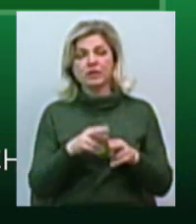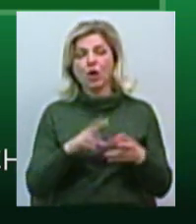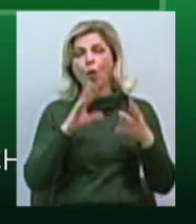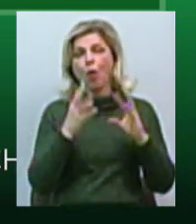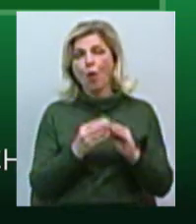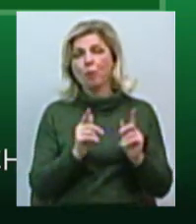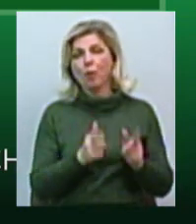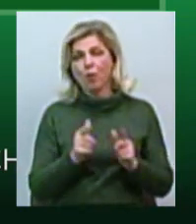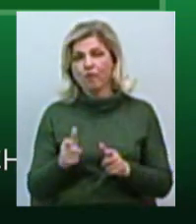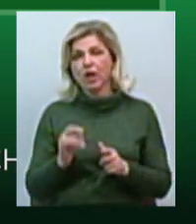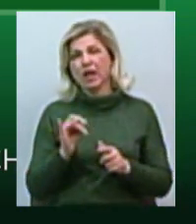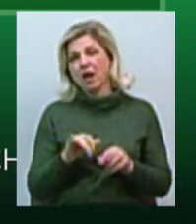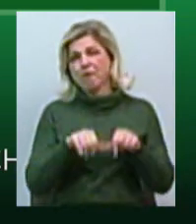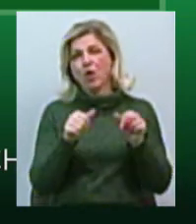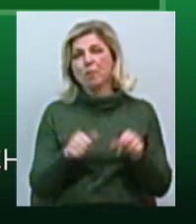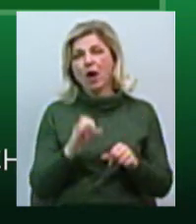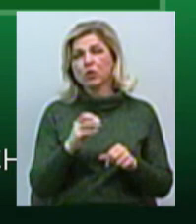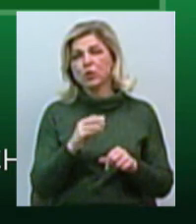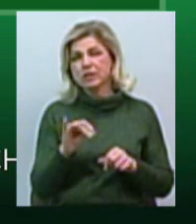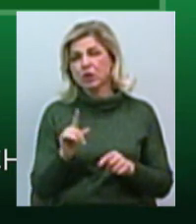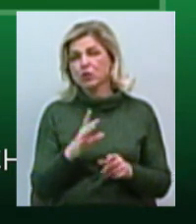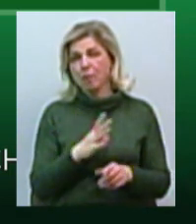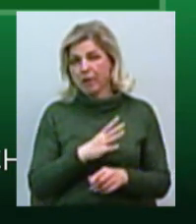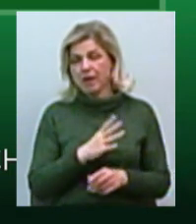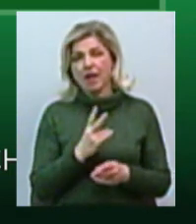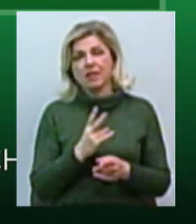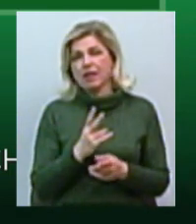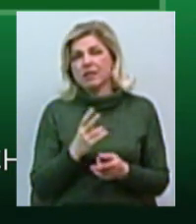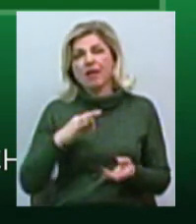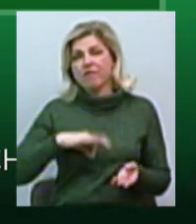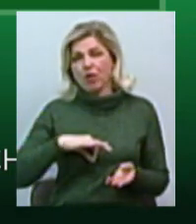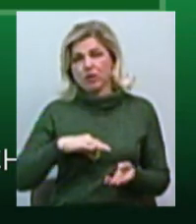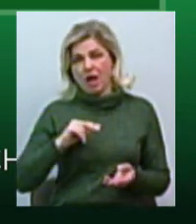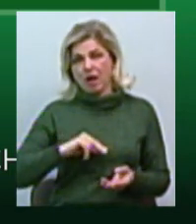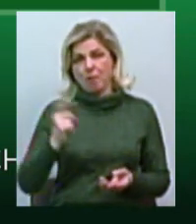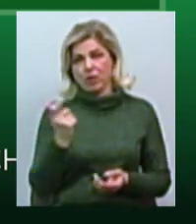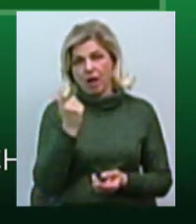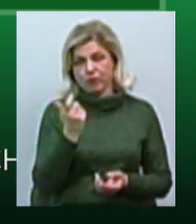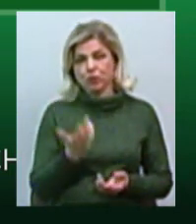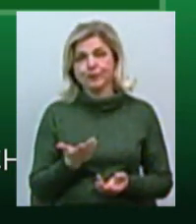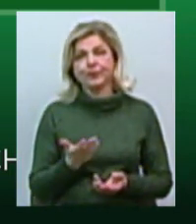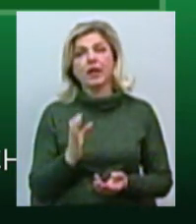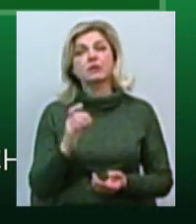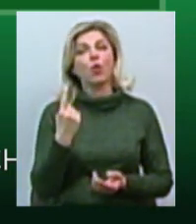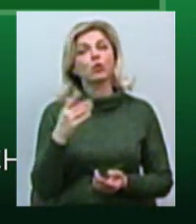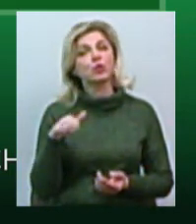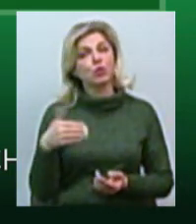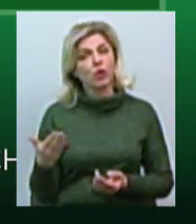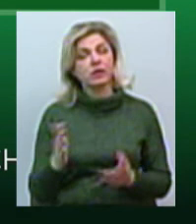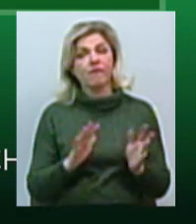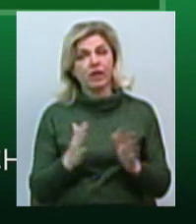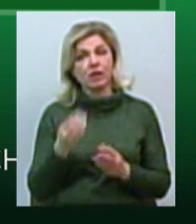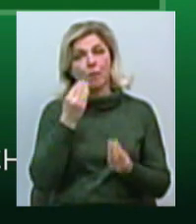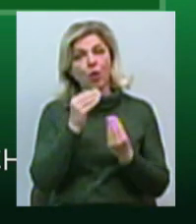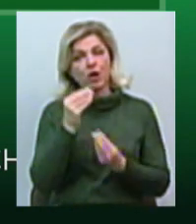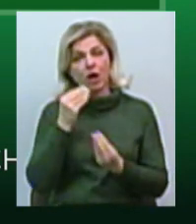такі формальності, які існували, вони не були на руку роботодавцям. З однієї сторони відбувається покращення,